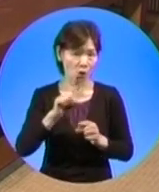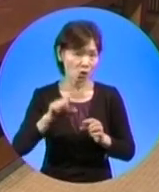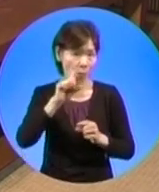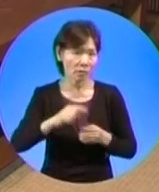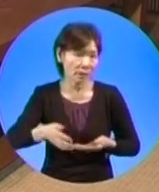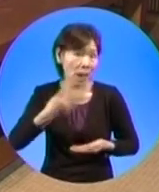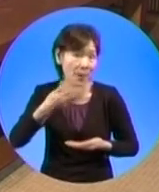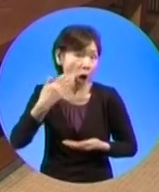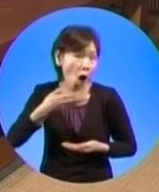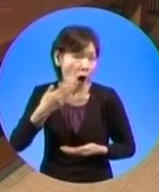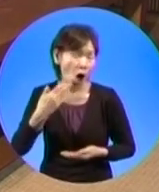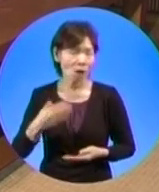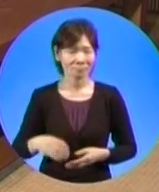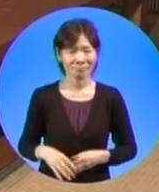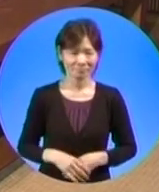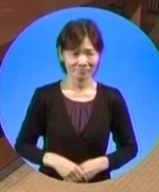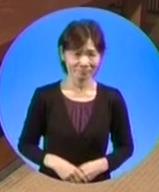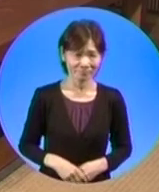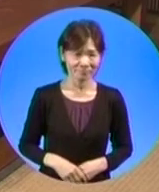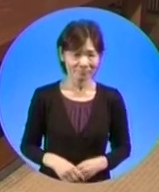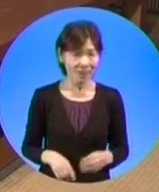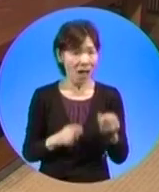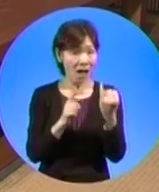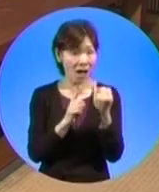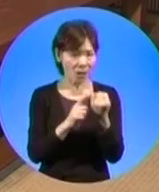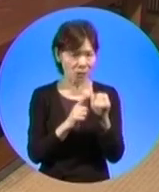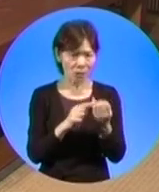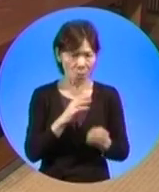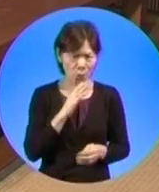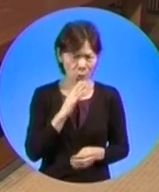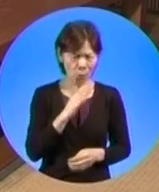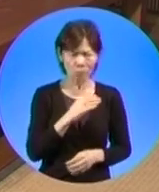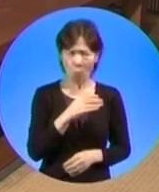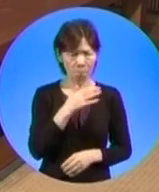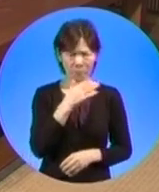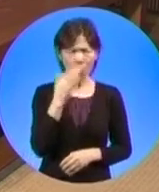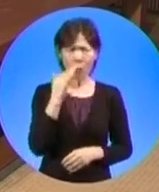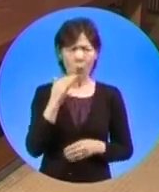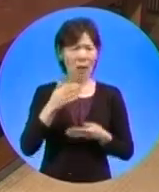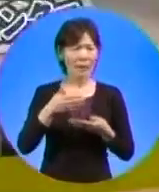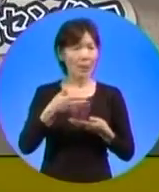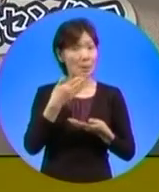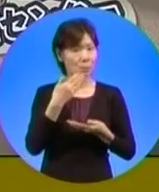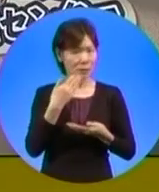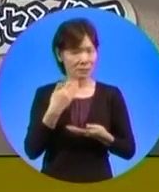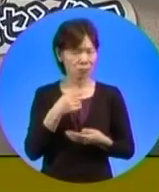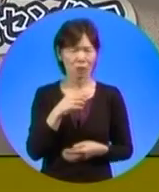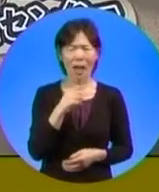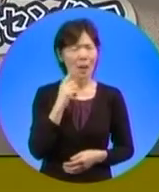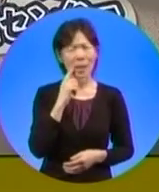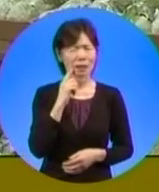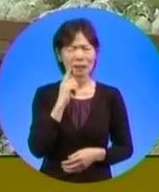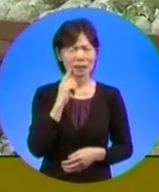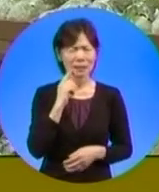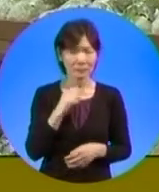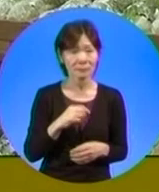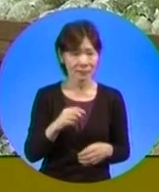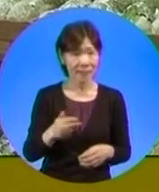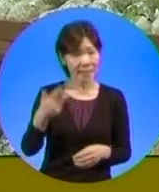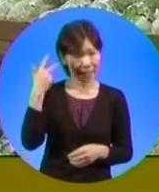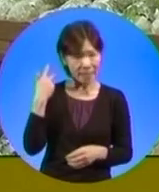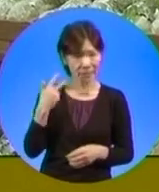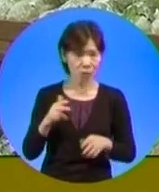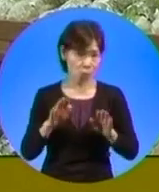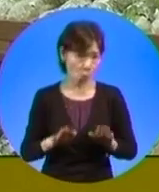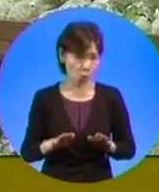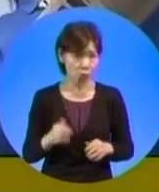どんどん食べよう。 いやー、内藤さん見事な食べっぷり、羨ましい。さあ、2週にわたってお